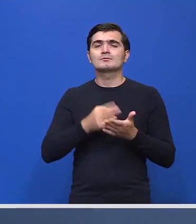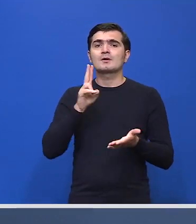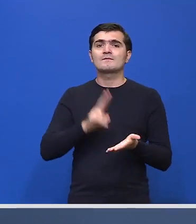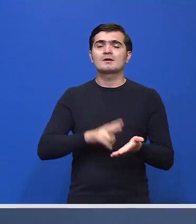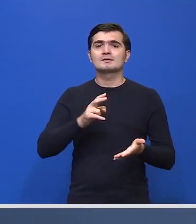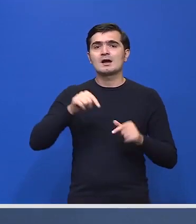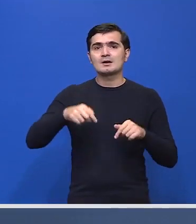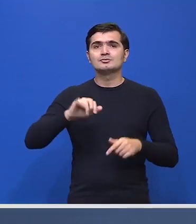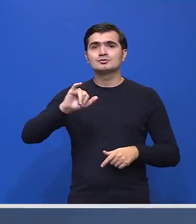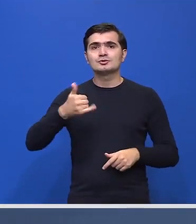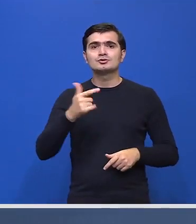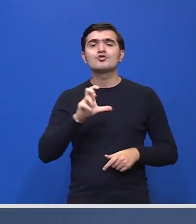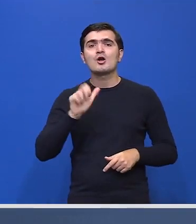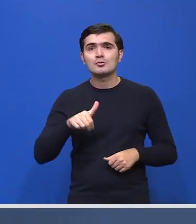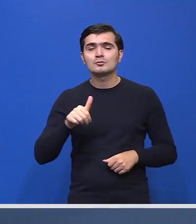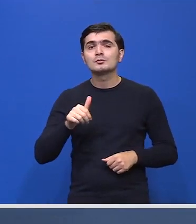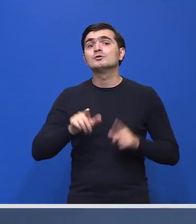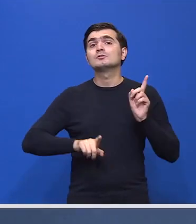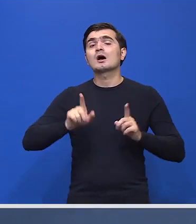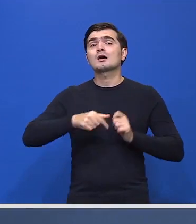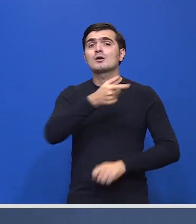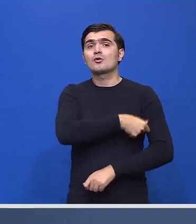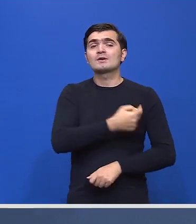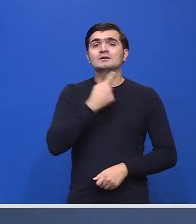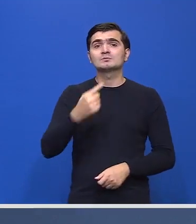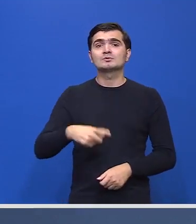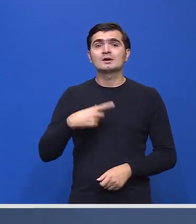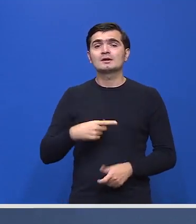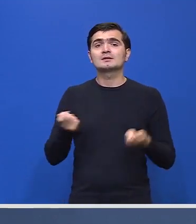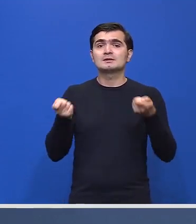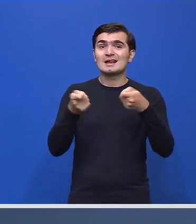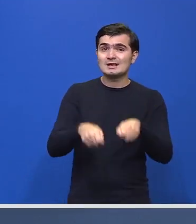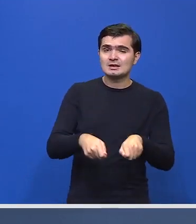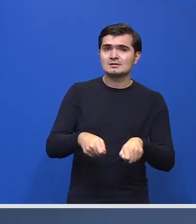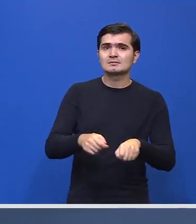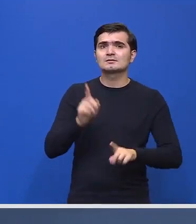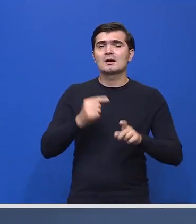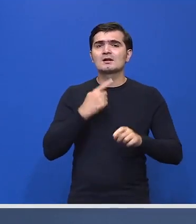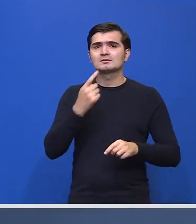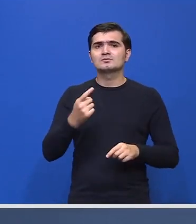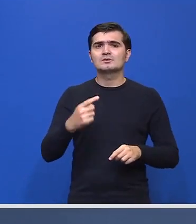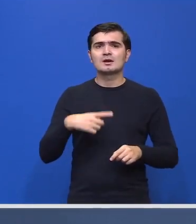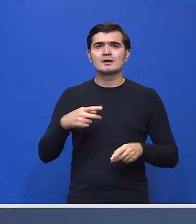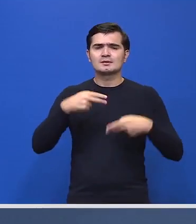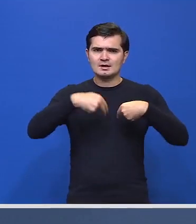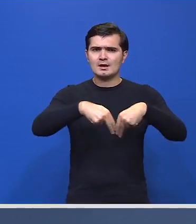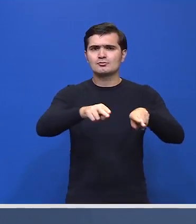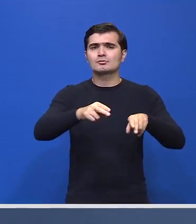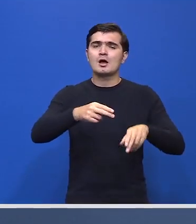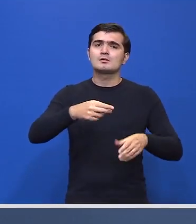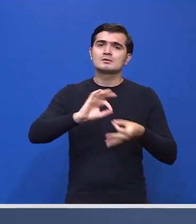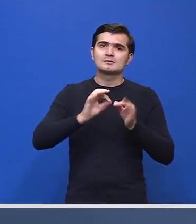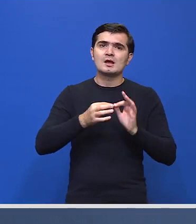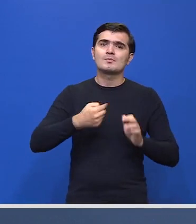jalonului și va considera închis sau îl va considera returnat, atunci noi va